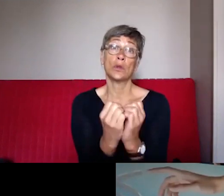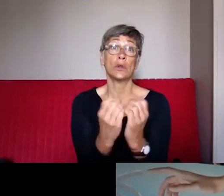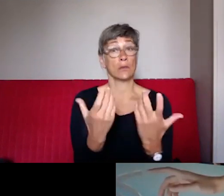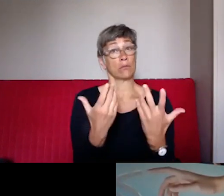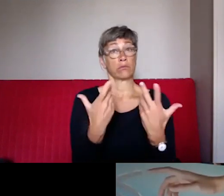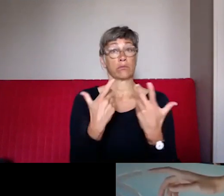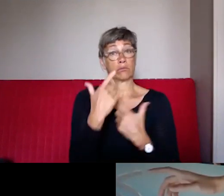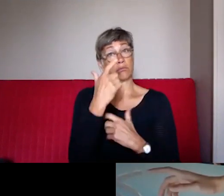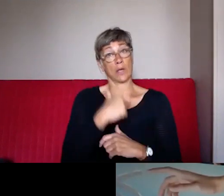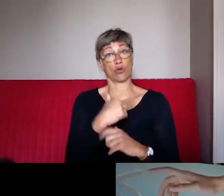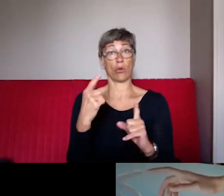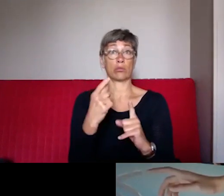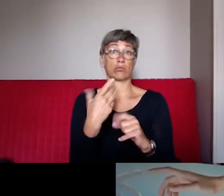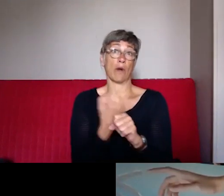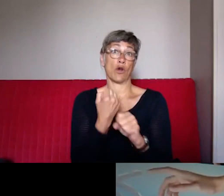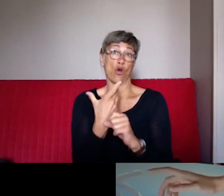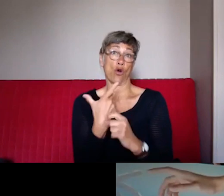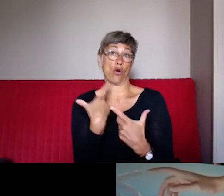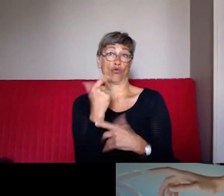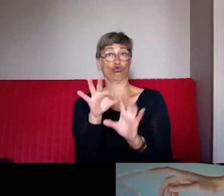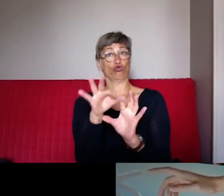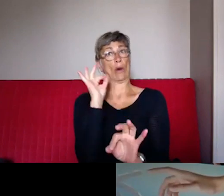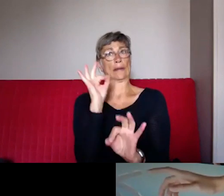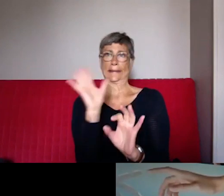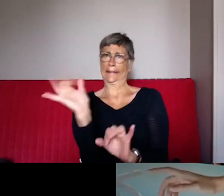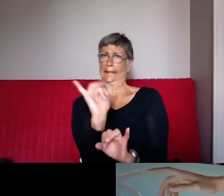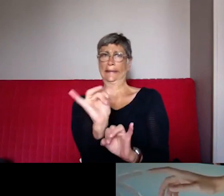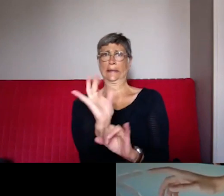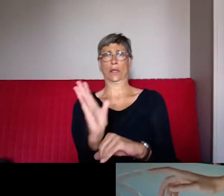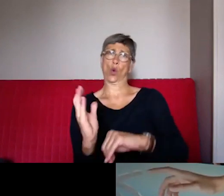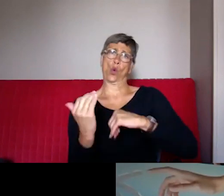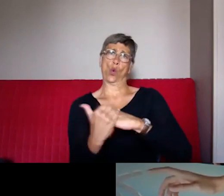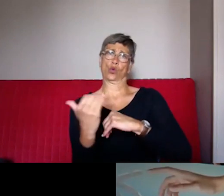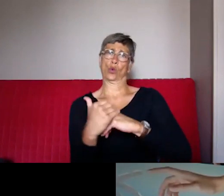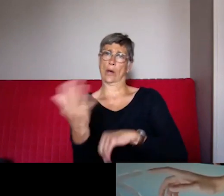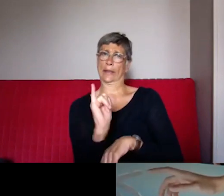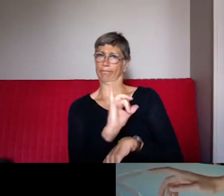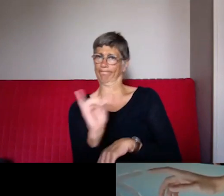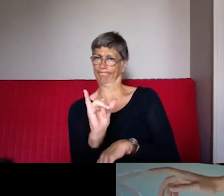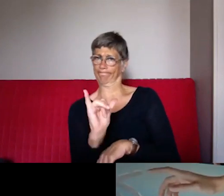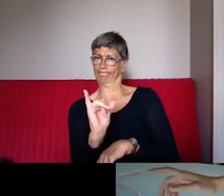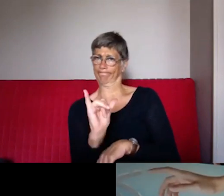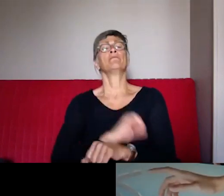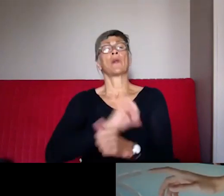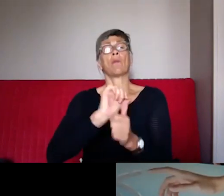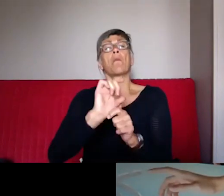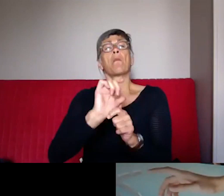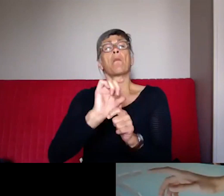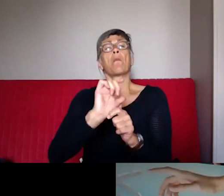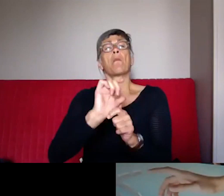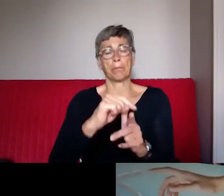va choisir son consultant. Et après, il y a trois phases. Il y a une phase préliminaire où on